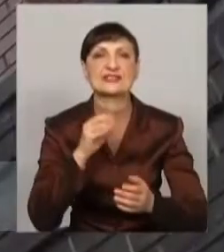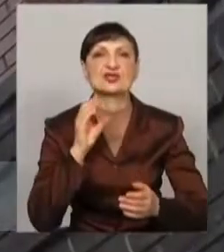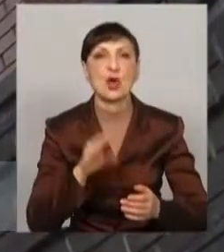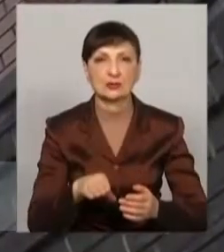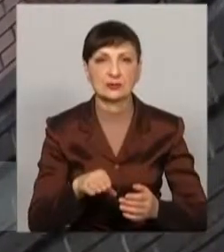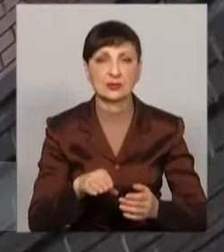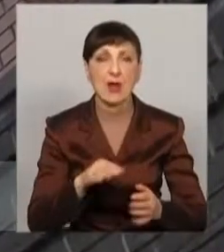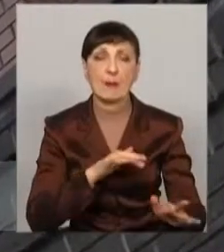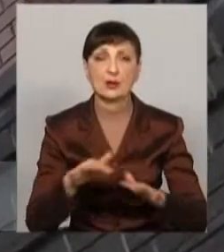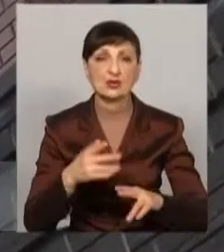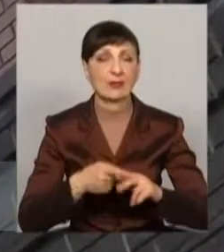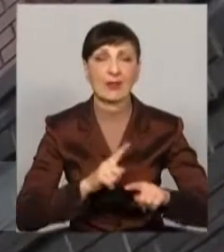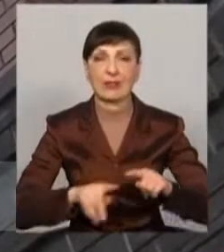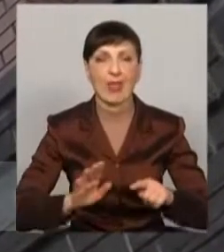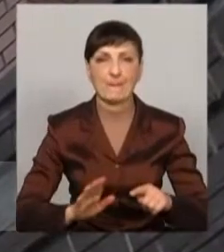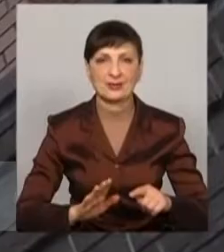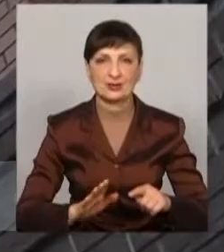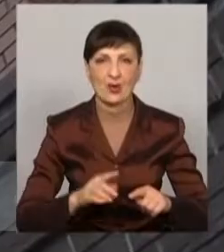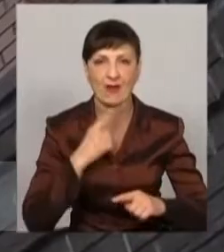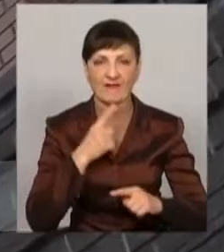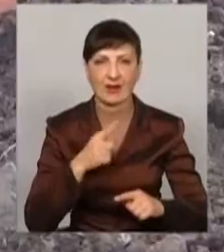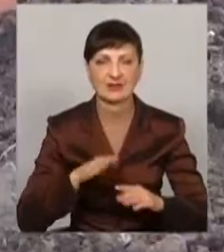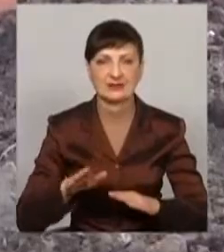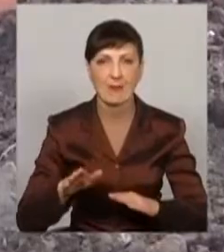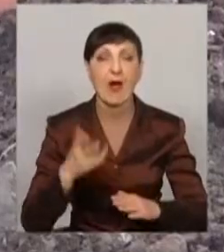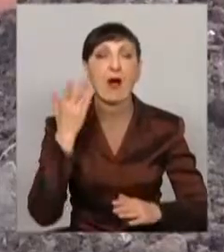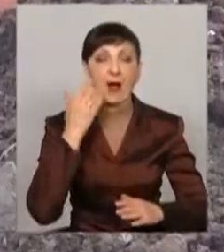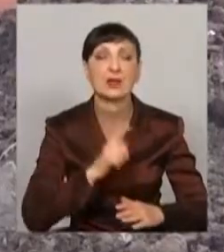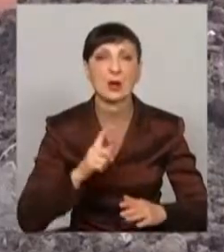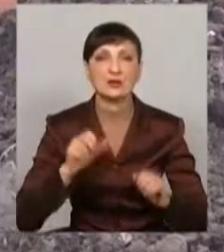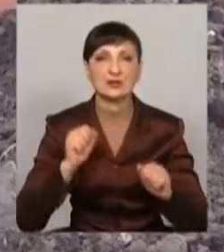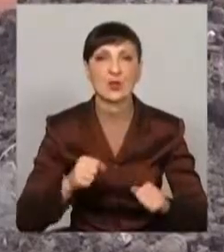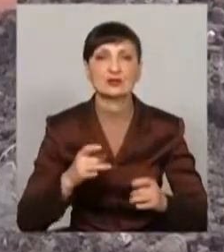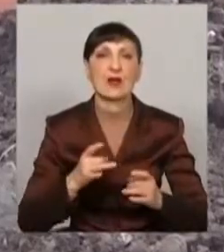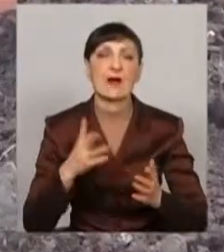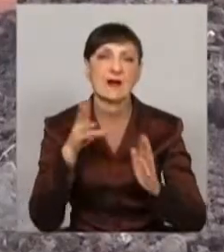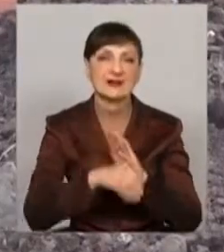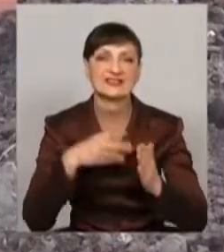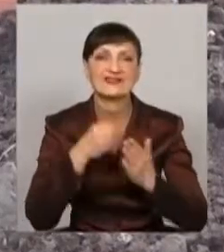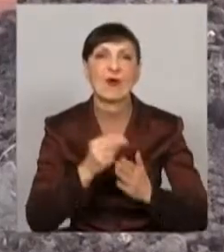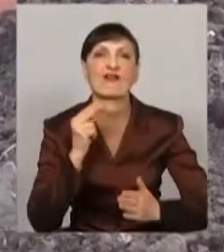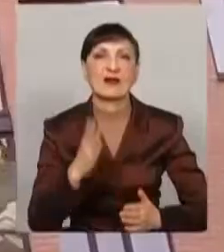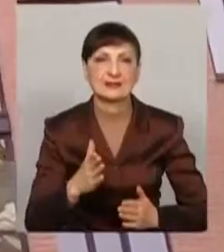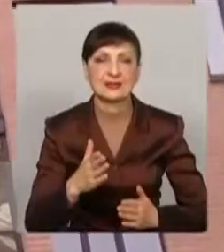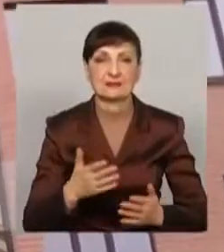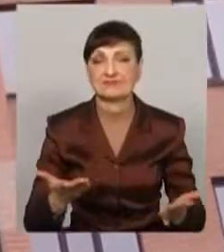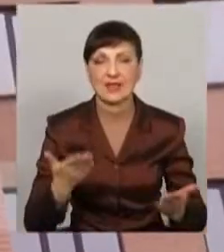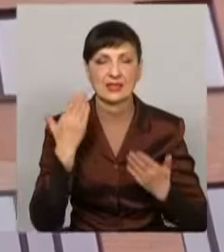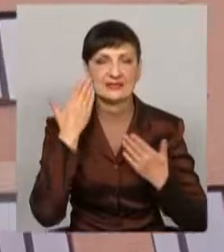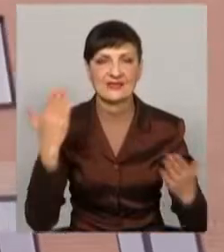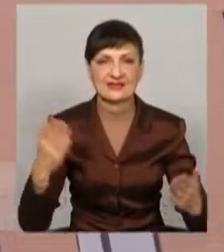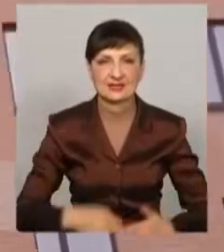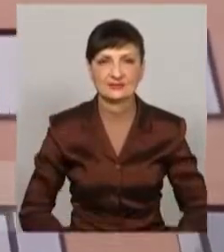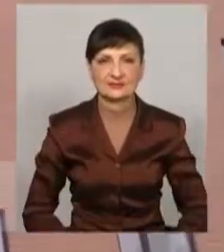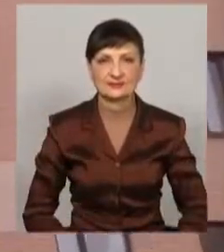слову, процедура эта не быстрая, отметил Аскар Хабибулин. Когда теперь жители смогут отметить новоселье, пока неизвестно.